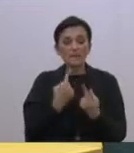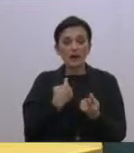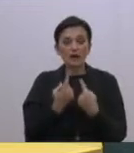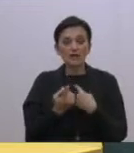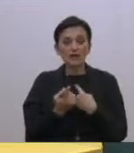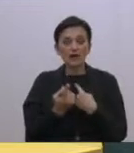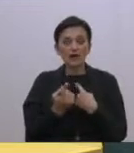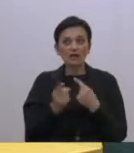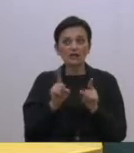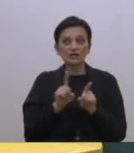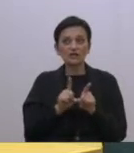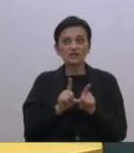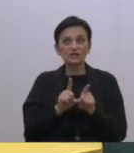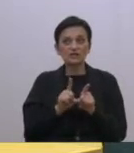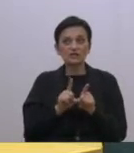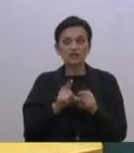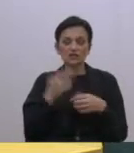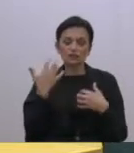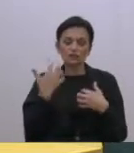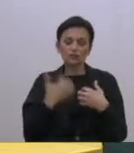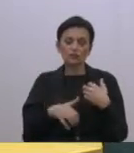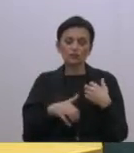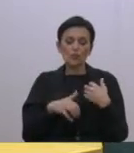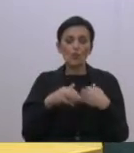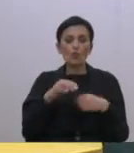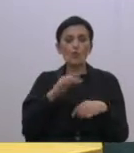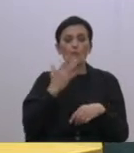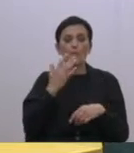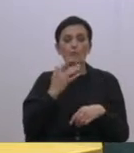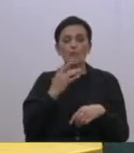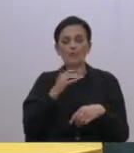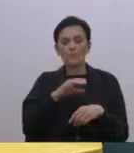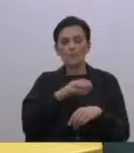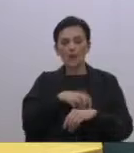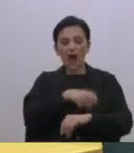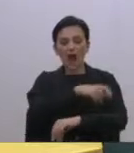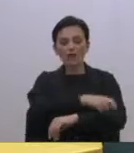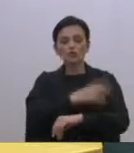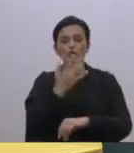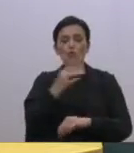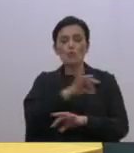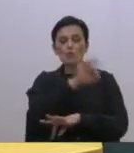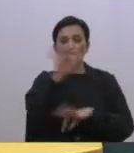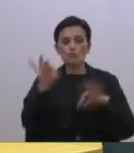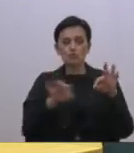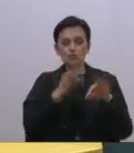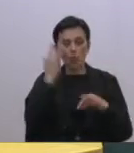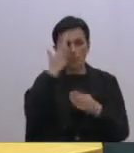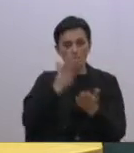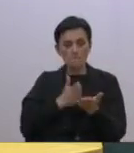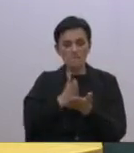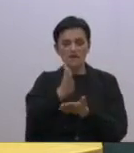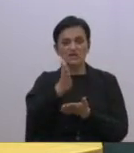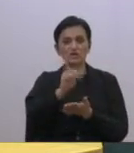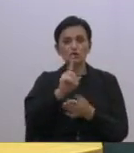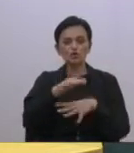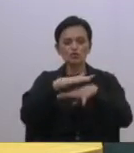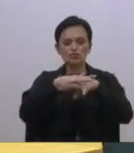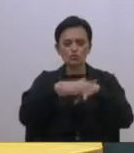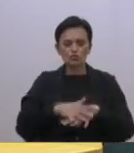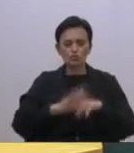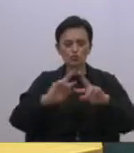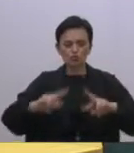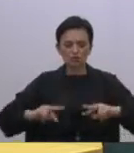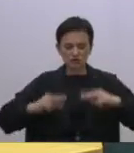ისეთი ზეპარტიული პროექტის მიზნად დასახვა, რომელიც ფუნდამენტურ ცვლილებას გამოიწვევს